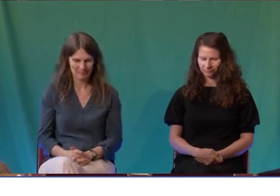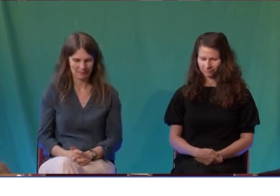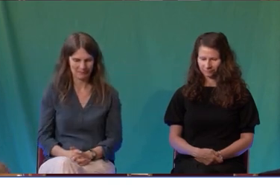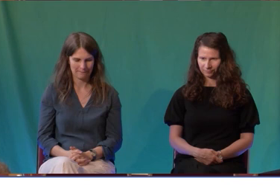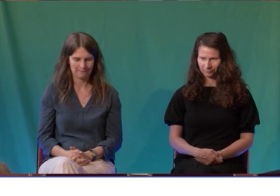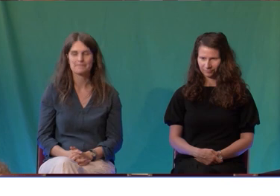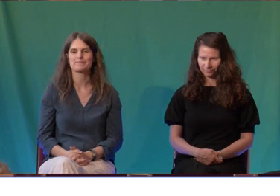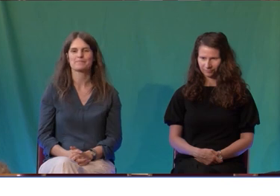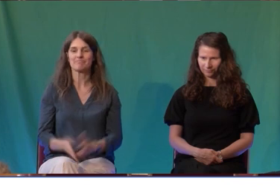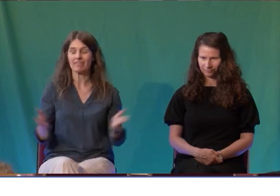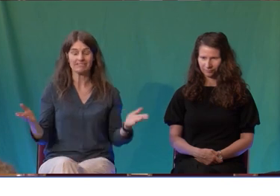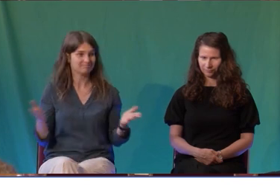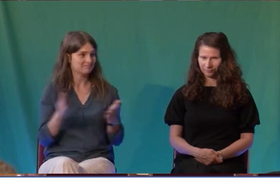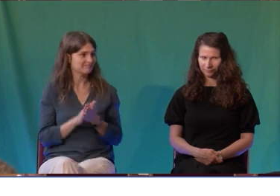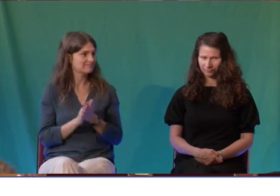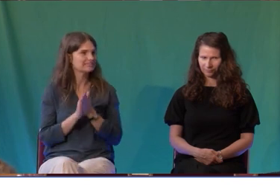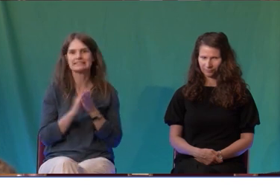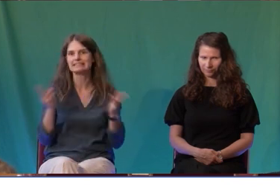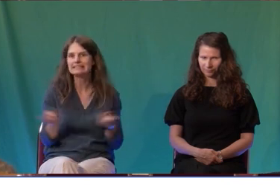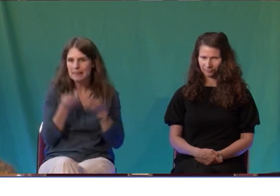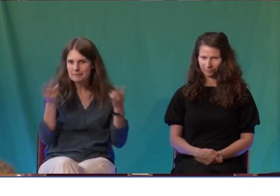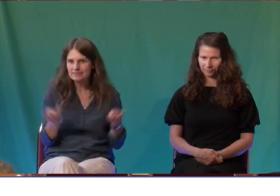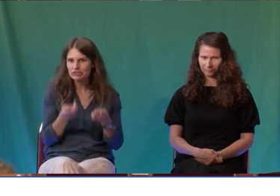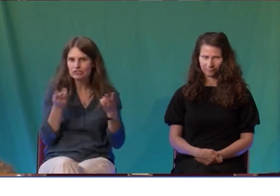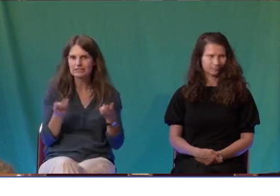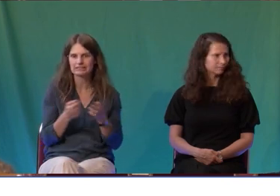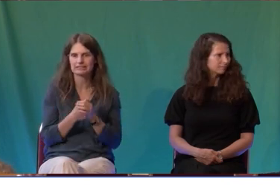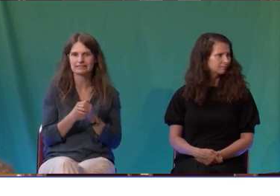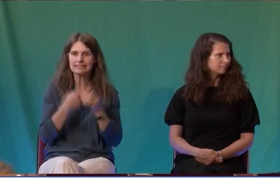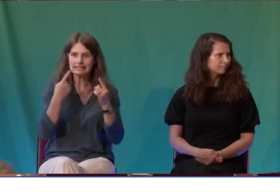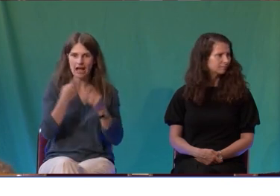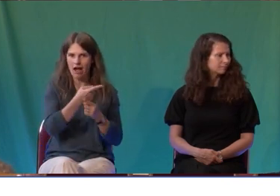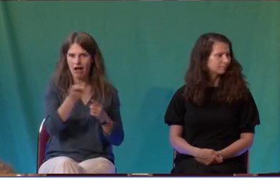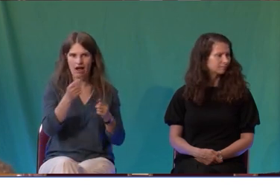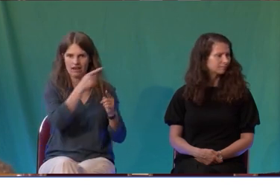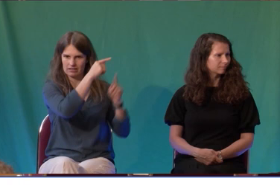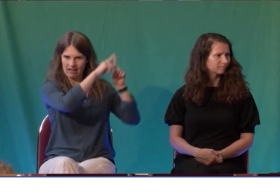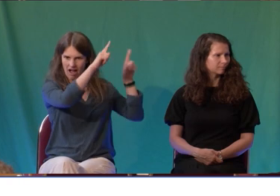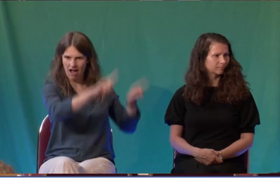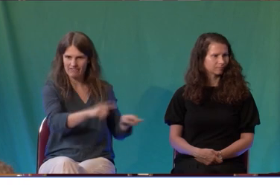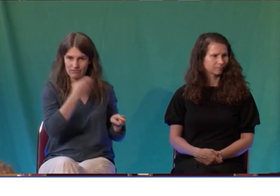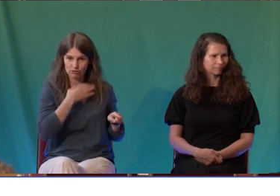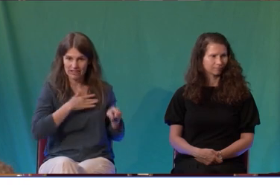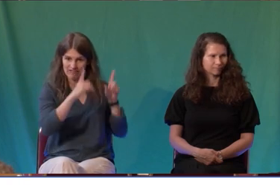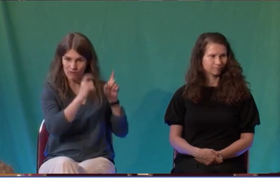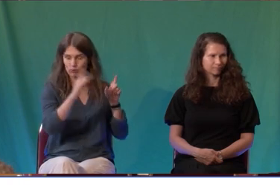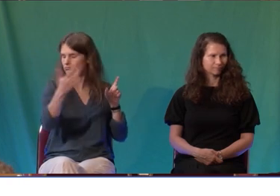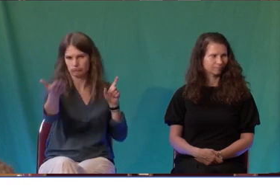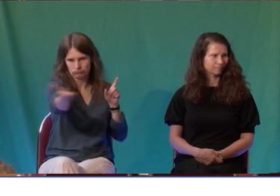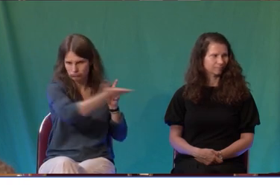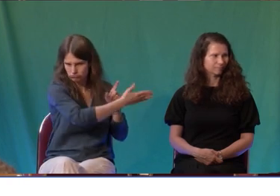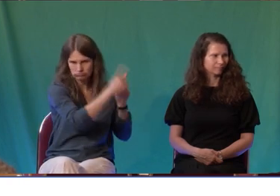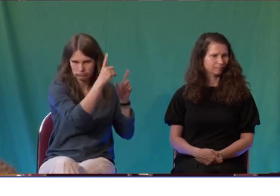sie sind auch sicherlich dazu eingeladen sich die Visualisierung abzufotografieren wenn sie da Interesse daran haben dann schaue ich mal